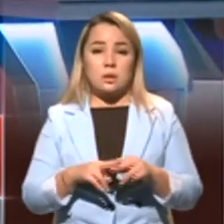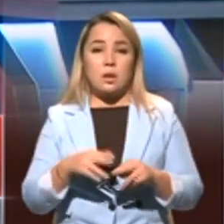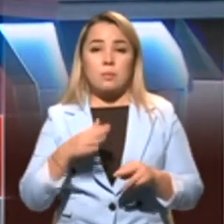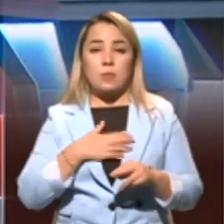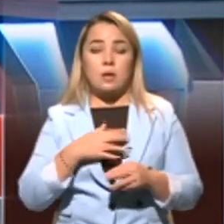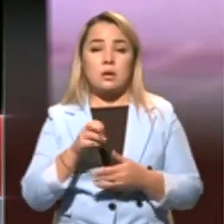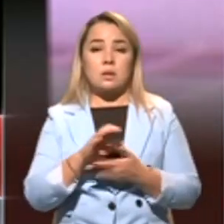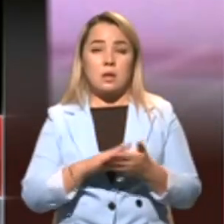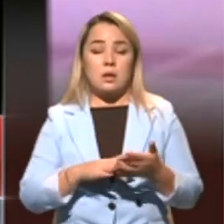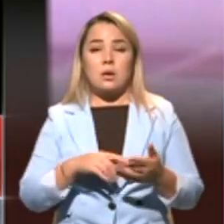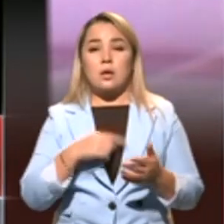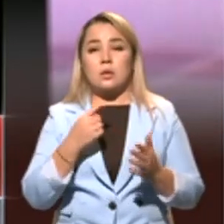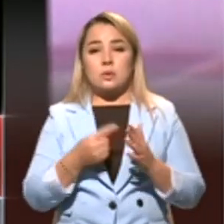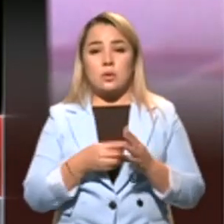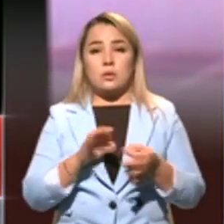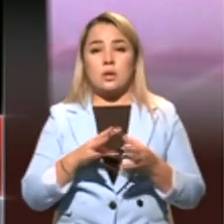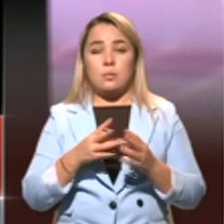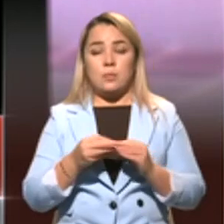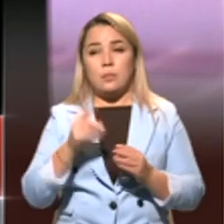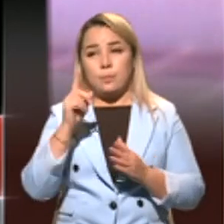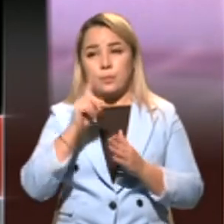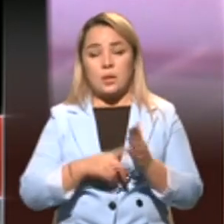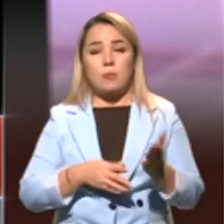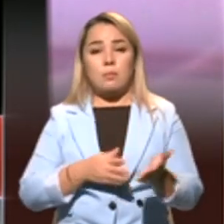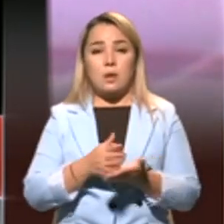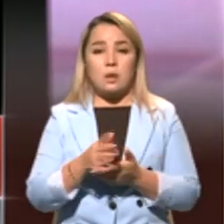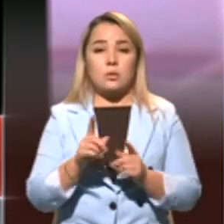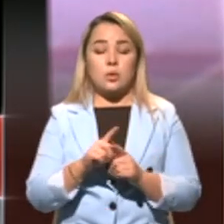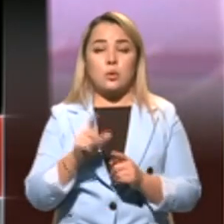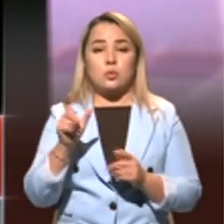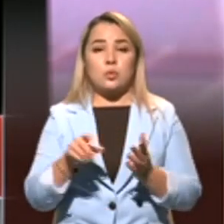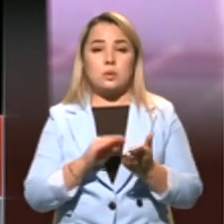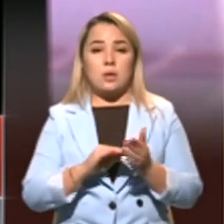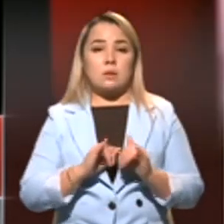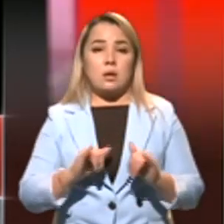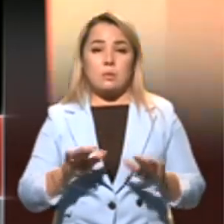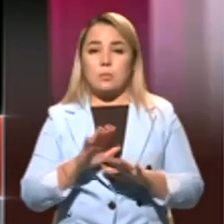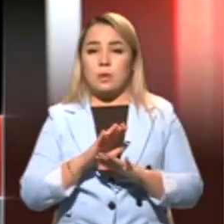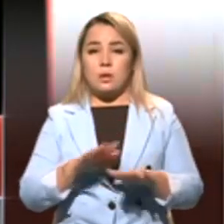біз арнайы салалық журналистика, діни бағыттағы журналистика дамымаған.